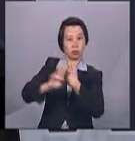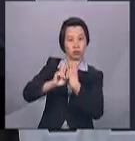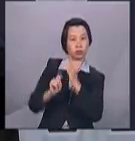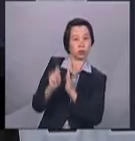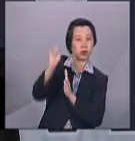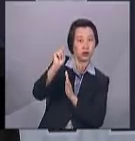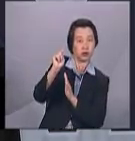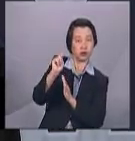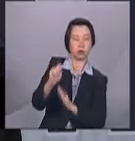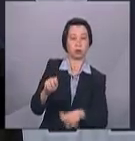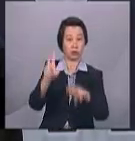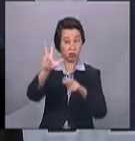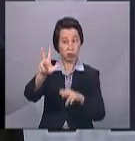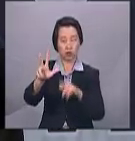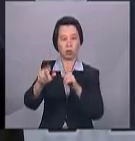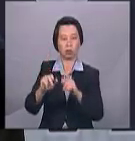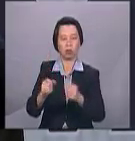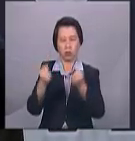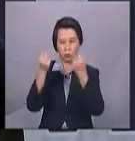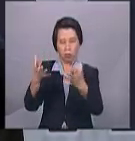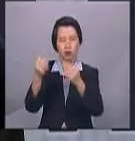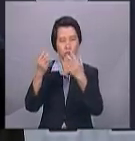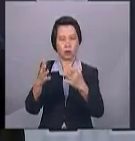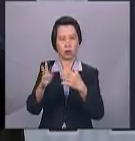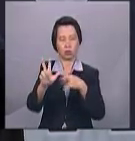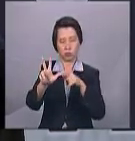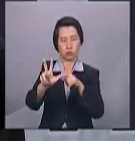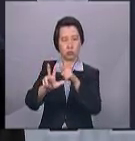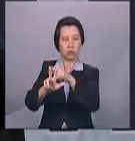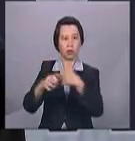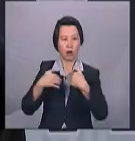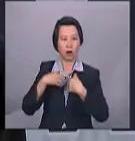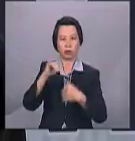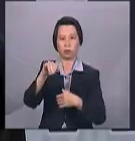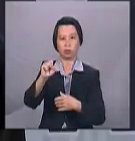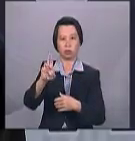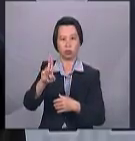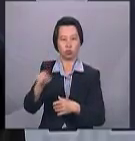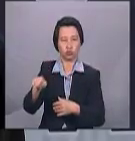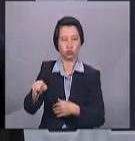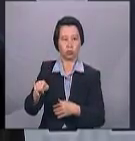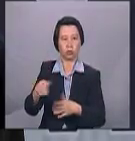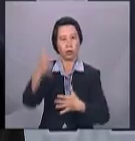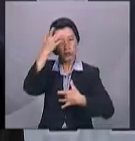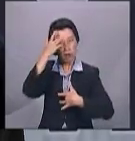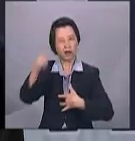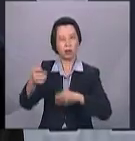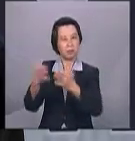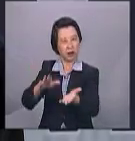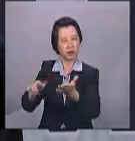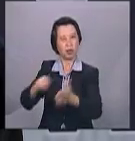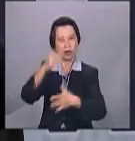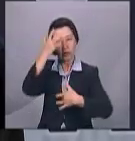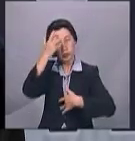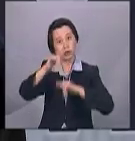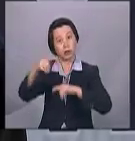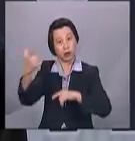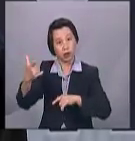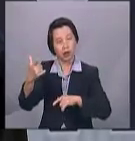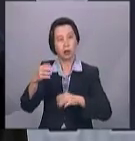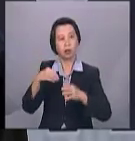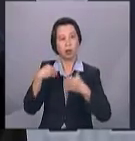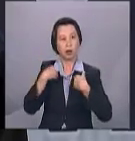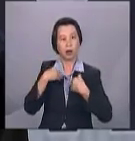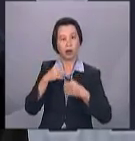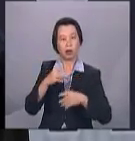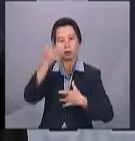pertama, mereka, ramai daripada mereka ada isu dari segi penyakit lain, contohnya comorbid